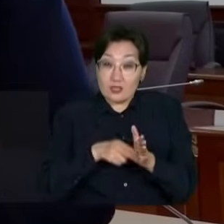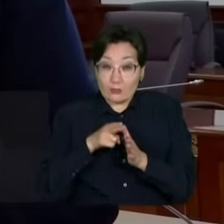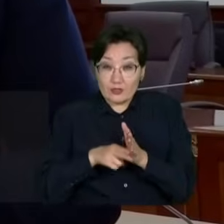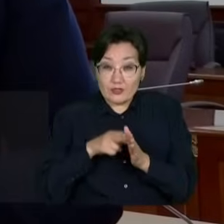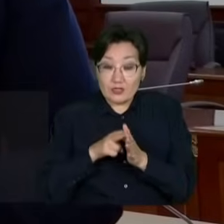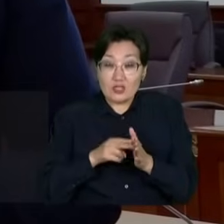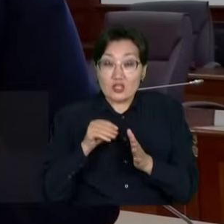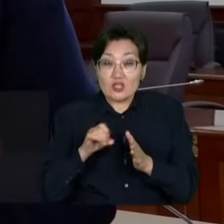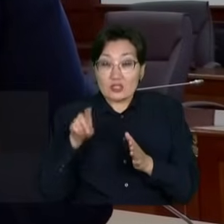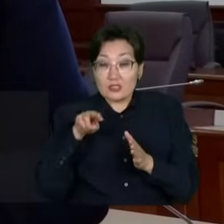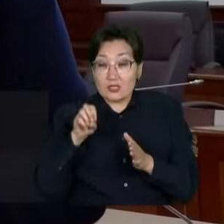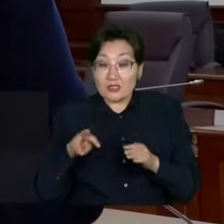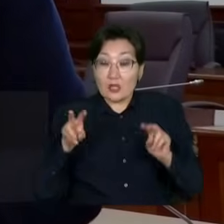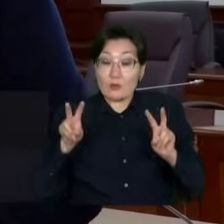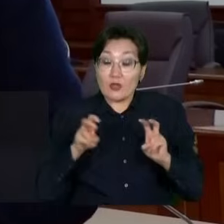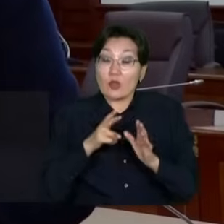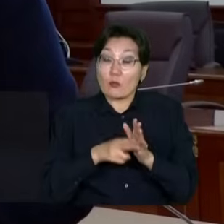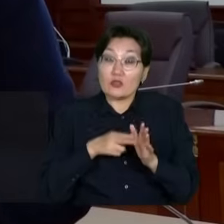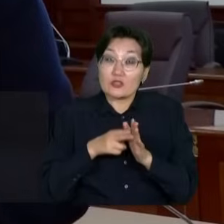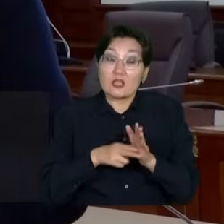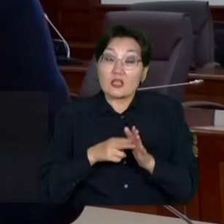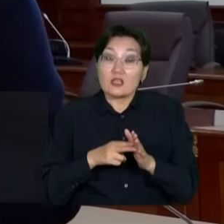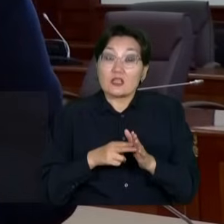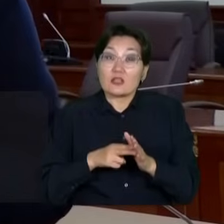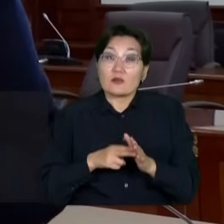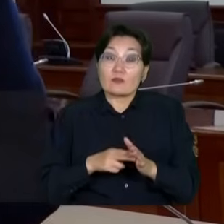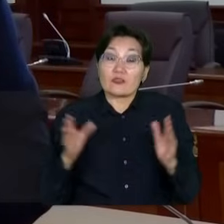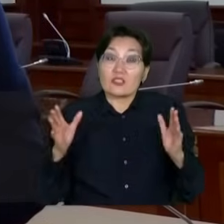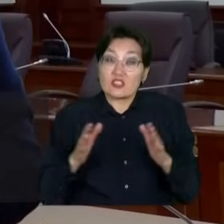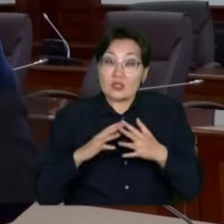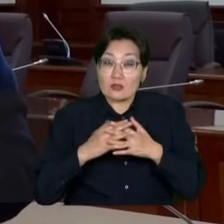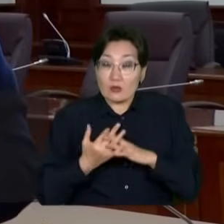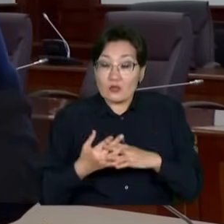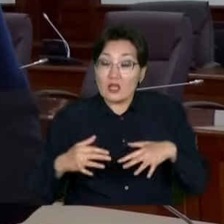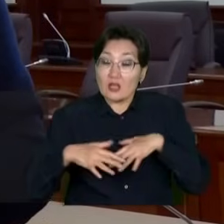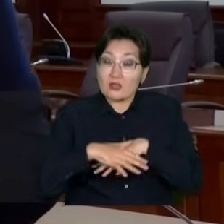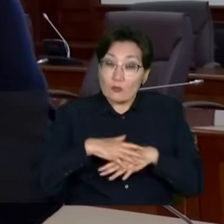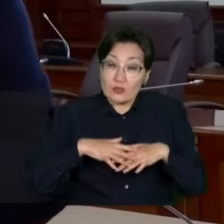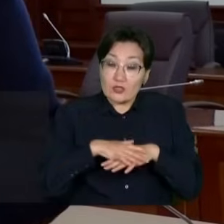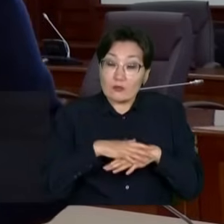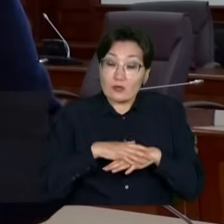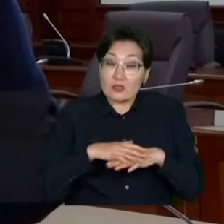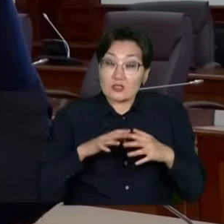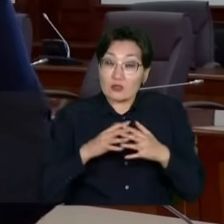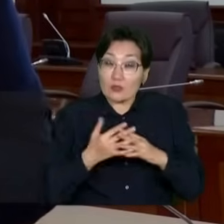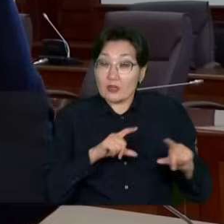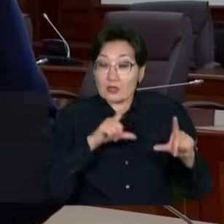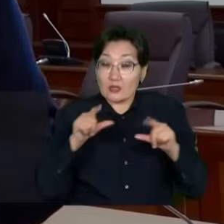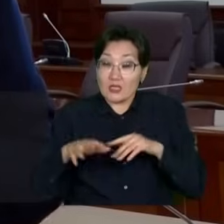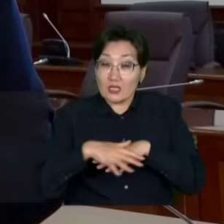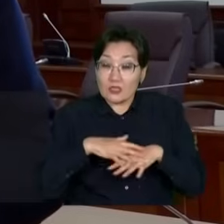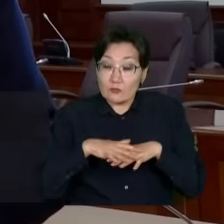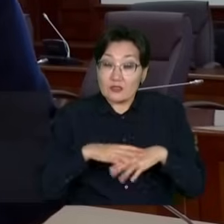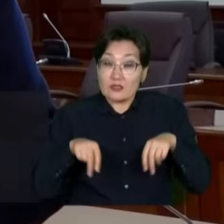Қазақстан» жәрдем атты пойыздарда шағын станцияларда айналып халыққа амбулаториялық,